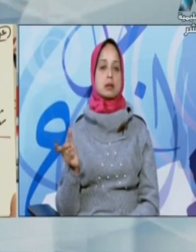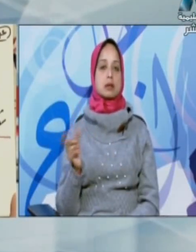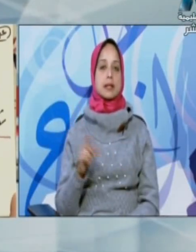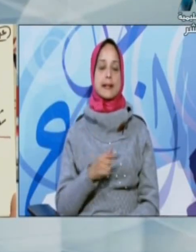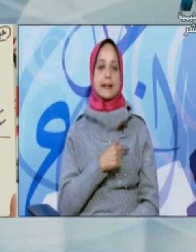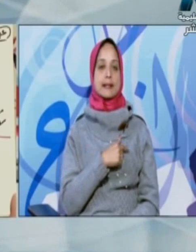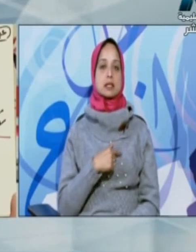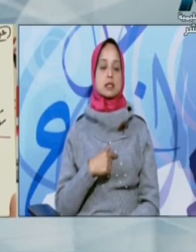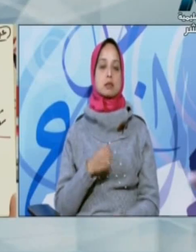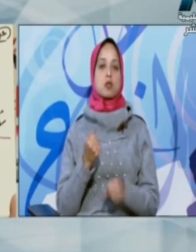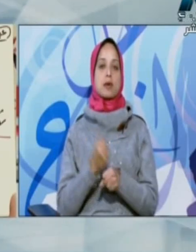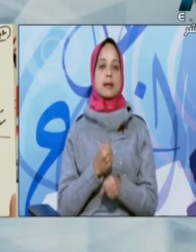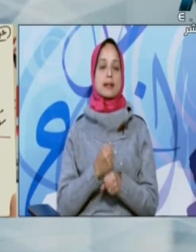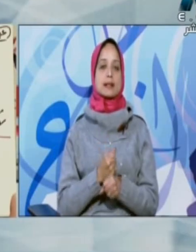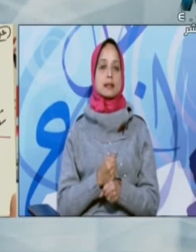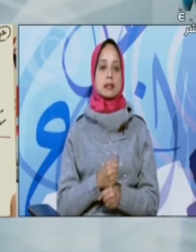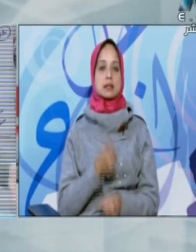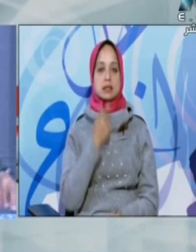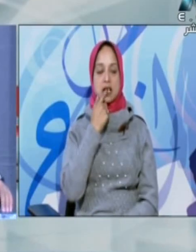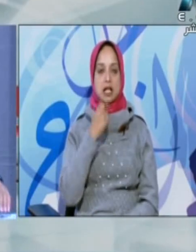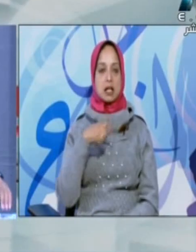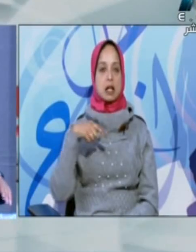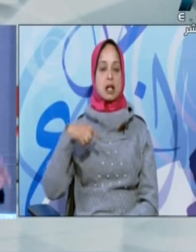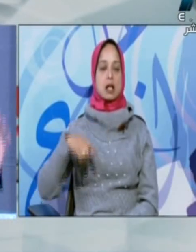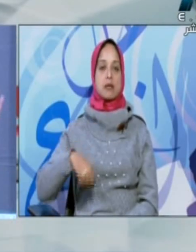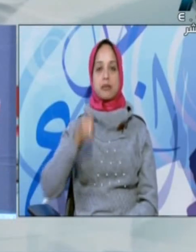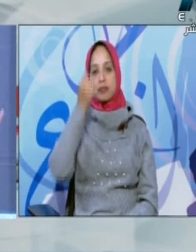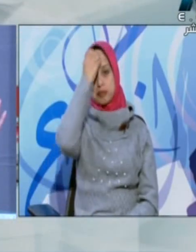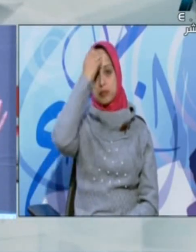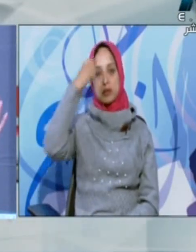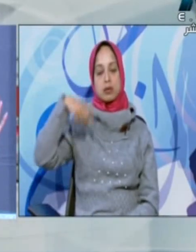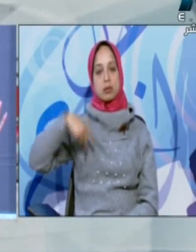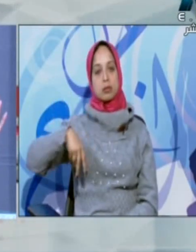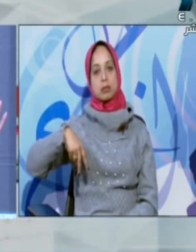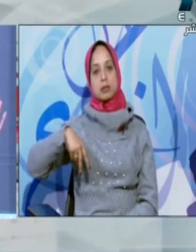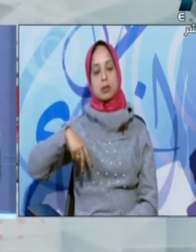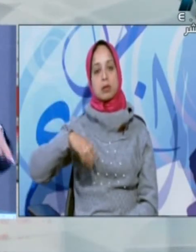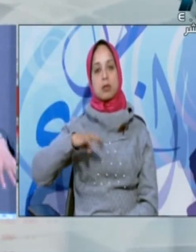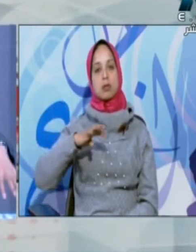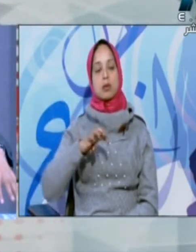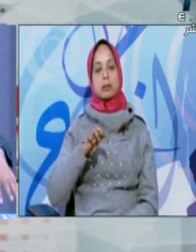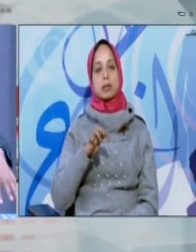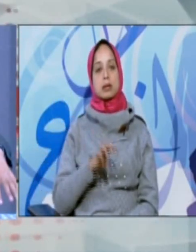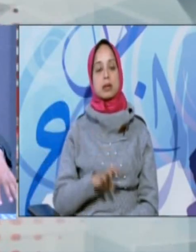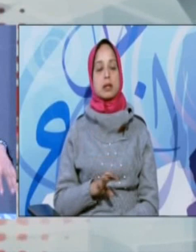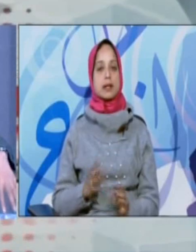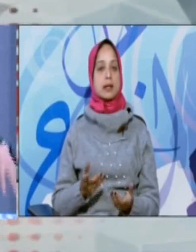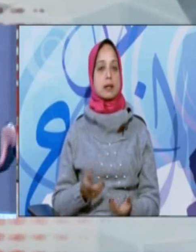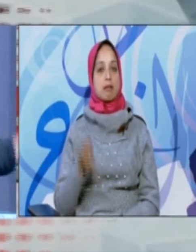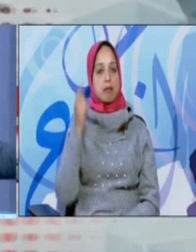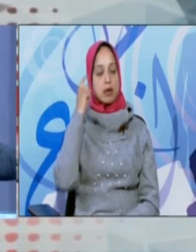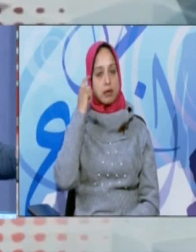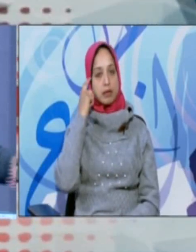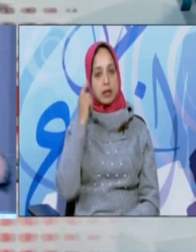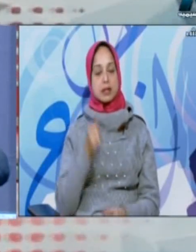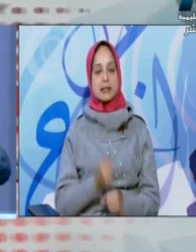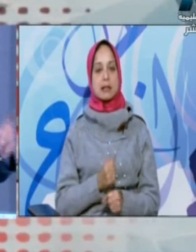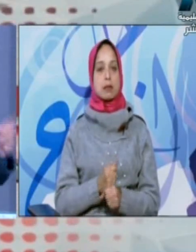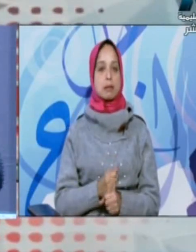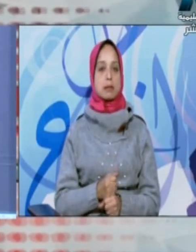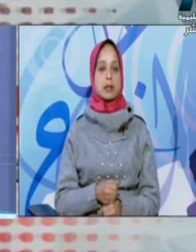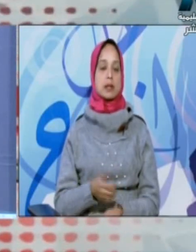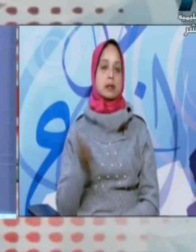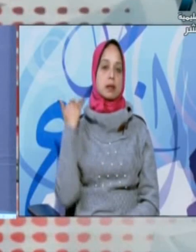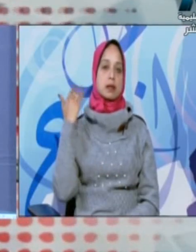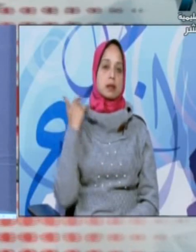نفسه. 1840 لندن، انا عرفت لندن. 840 تاريخها وحدثها، اسم حاجتين